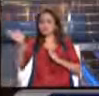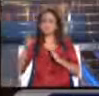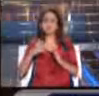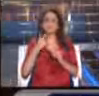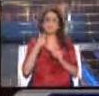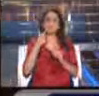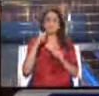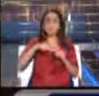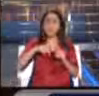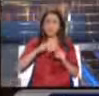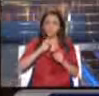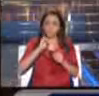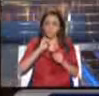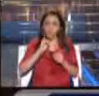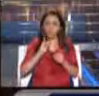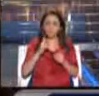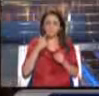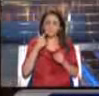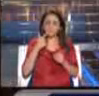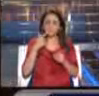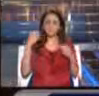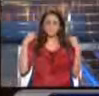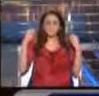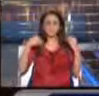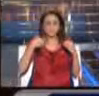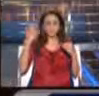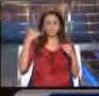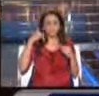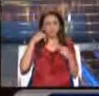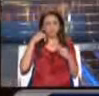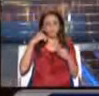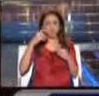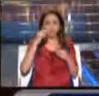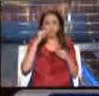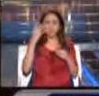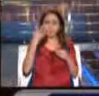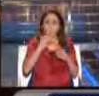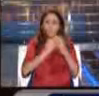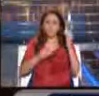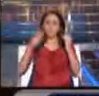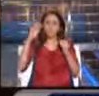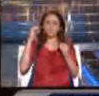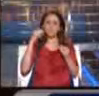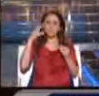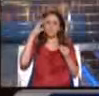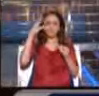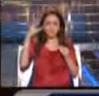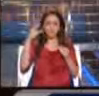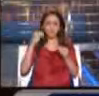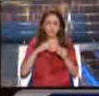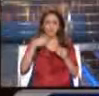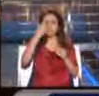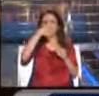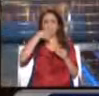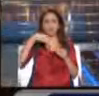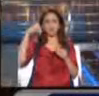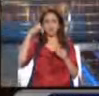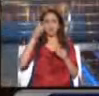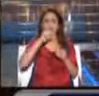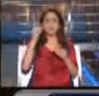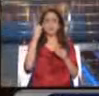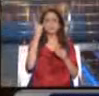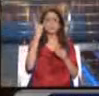خالص. انا قضيتي دلوقتي كيفيه اعاده النشاط الرياضي. النهارده كان عندي مداخله من ولد عامل غرفه لبس في الزمالك بكى على الهواء، لانه قال لي بقالي 10 شهور، قال